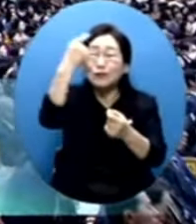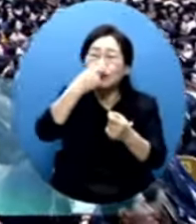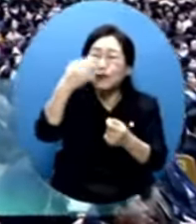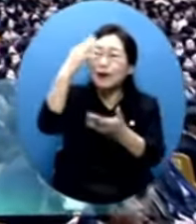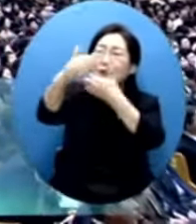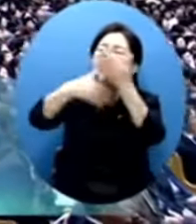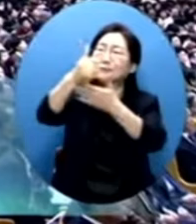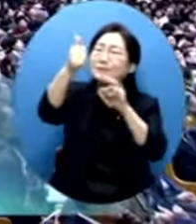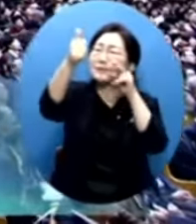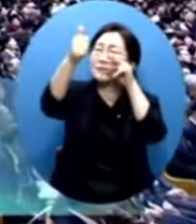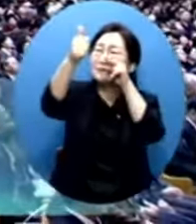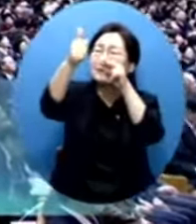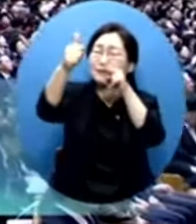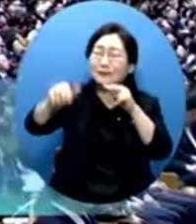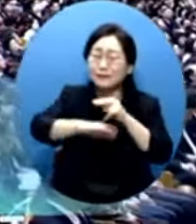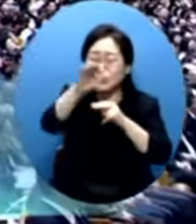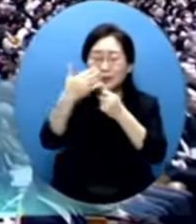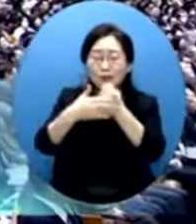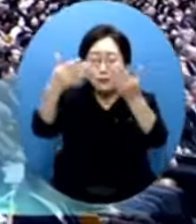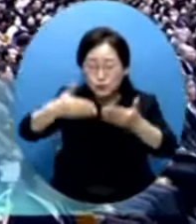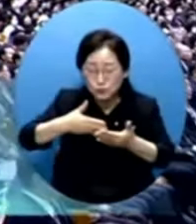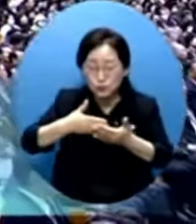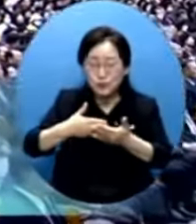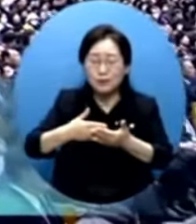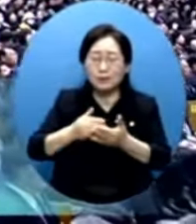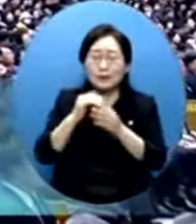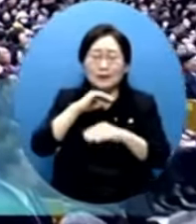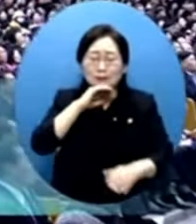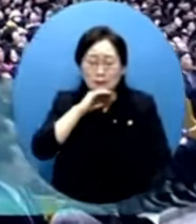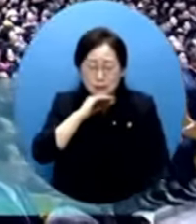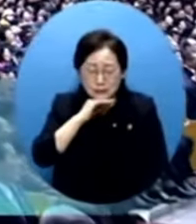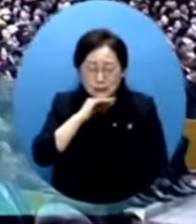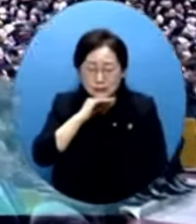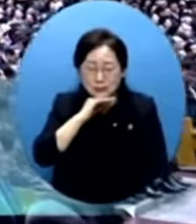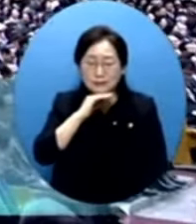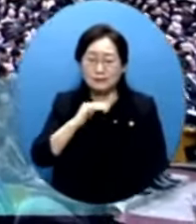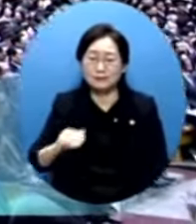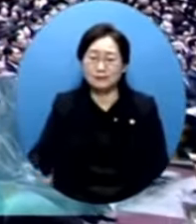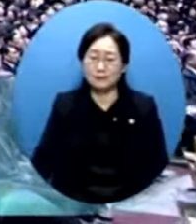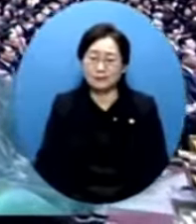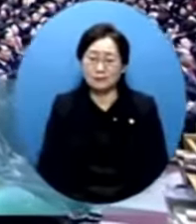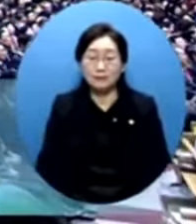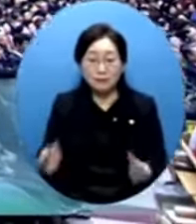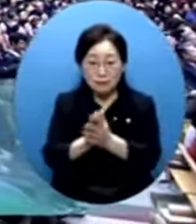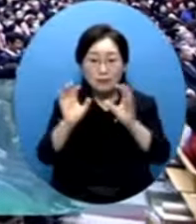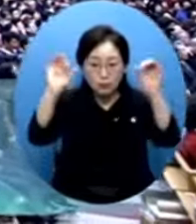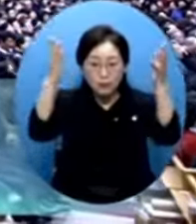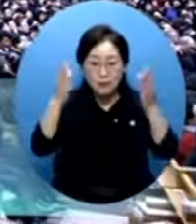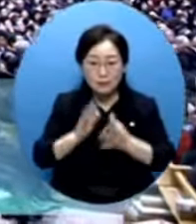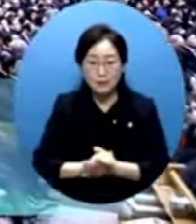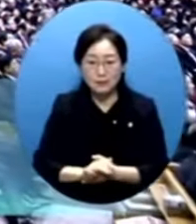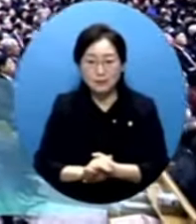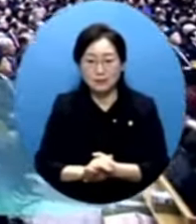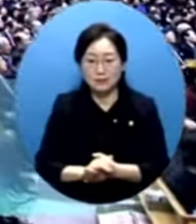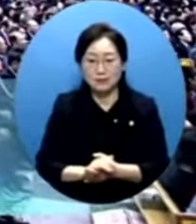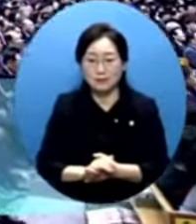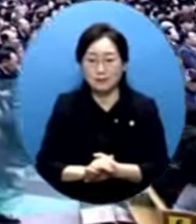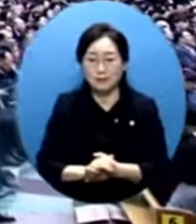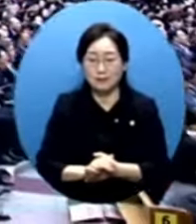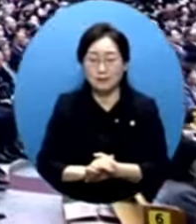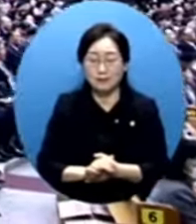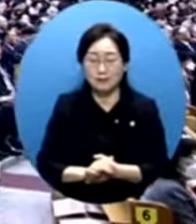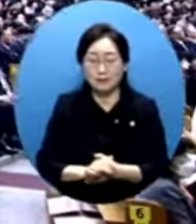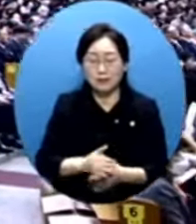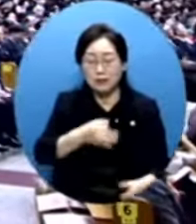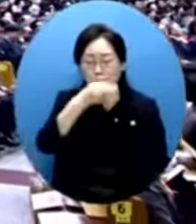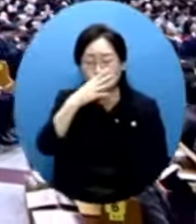을 바라보며 우리에게 은혜 베풀어 주기를 기다리나이다 아멘 할렐루야 아멘 아무리